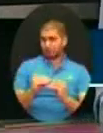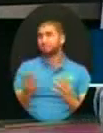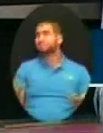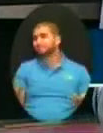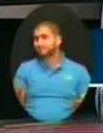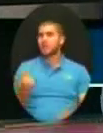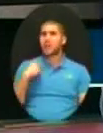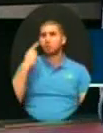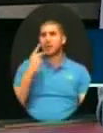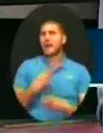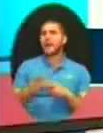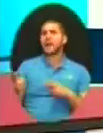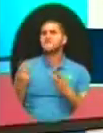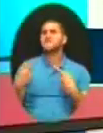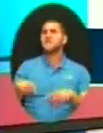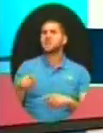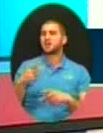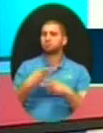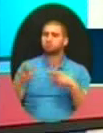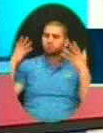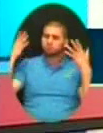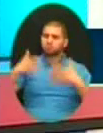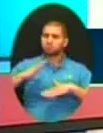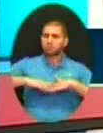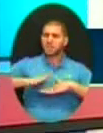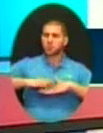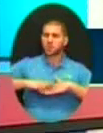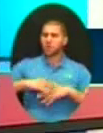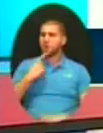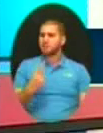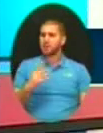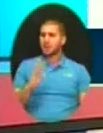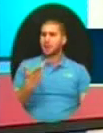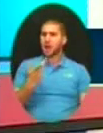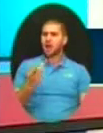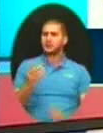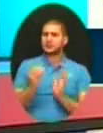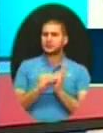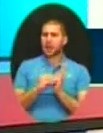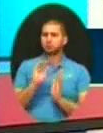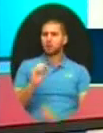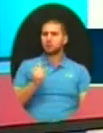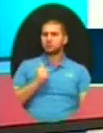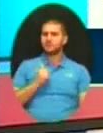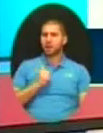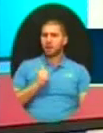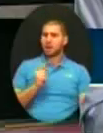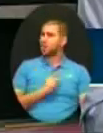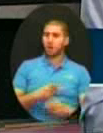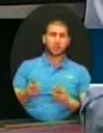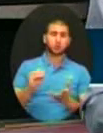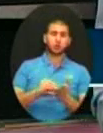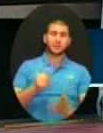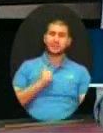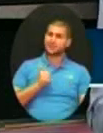הכוללת. אני חושבתי שזה רק ועדה מקצועית שאומרת מה הם צורכי הצבא, לא מה רצונותיהם